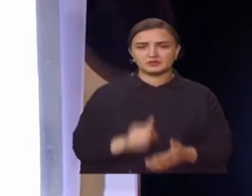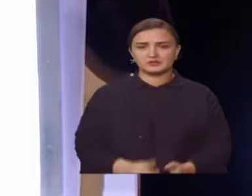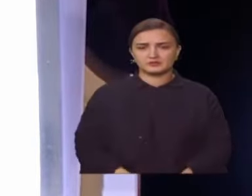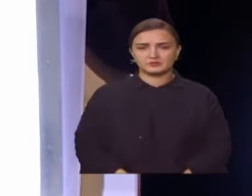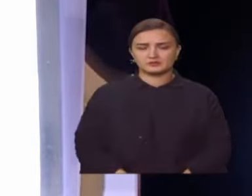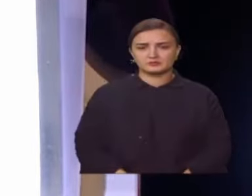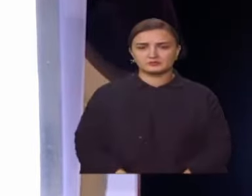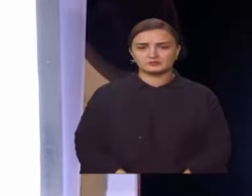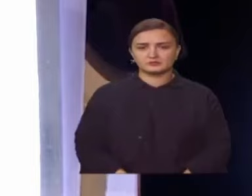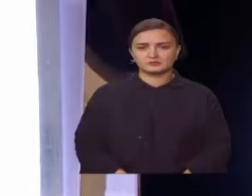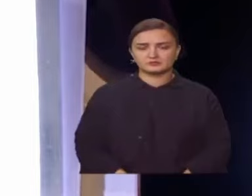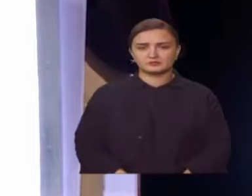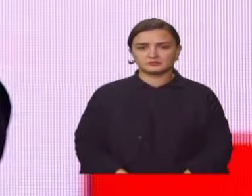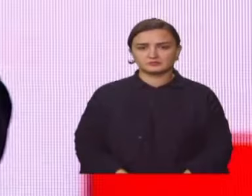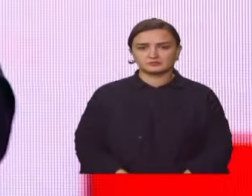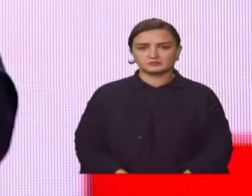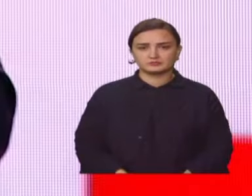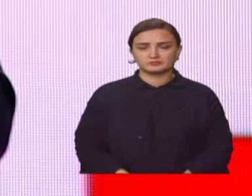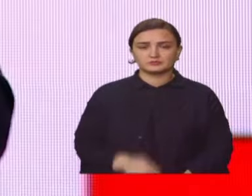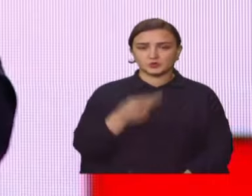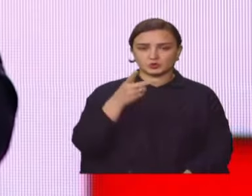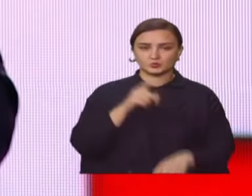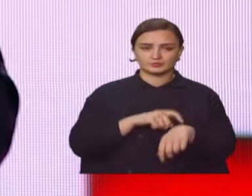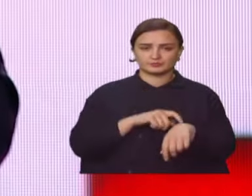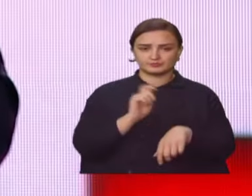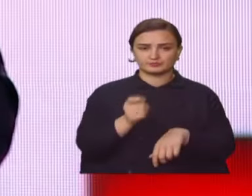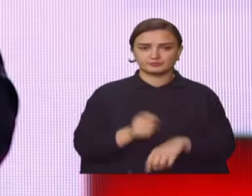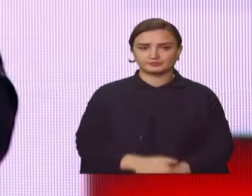მეტი არ გავკეთებია. კი ბატონ. ბატონ გივი ორი წუთი.